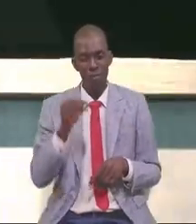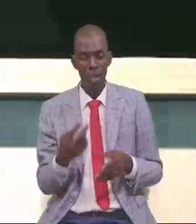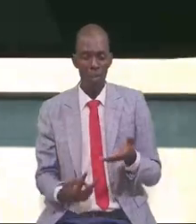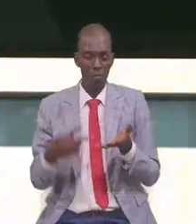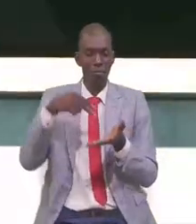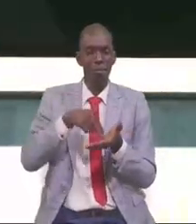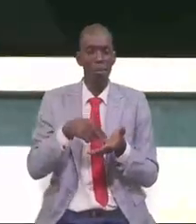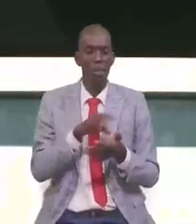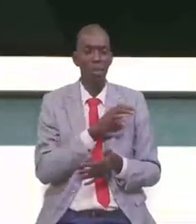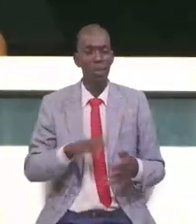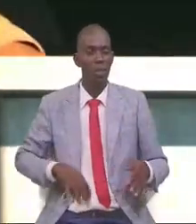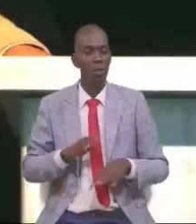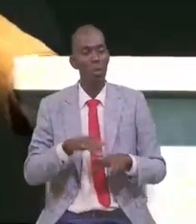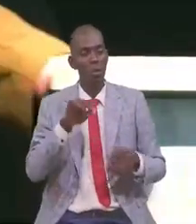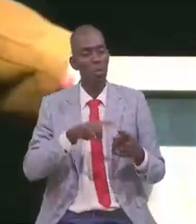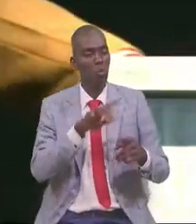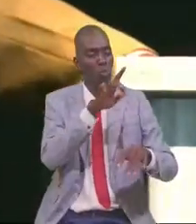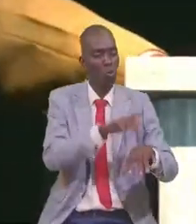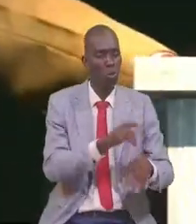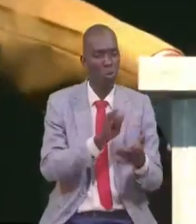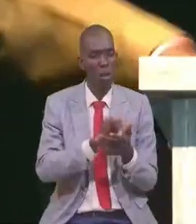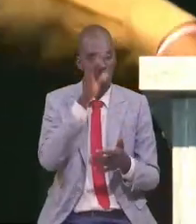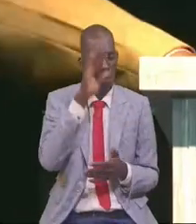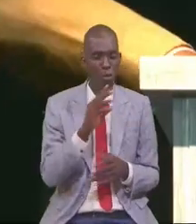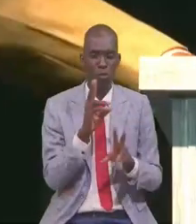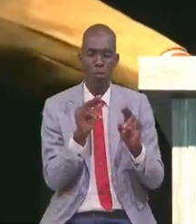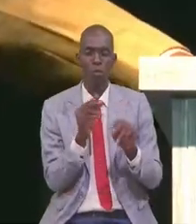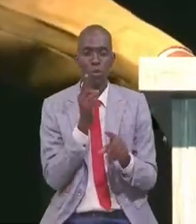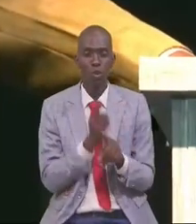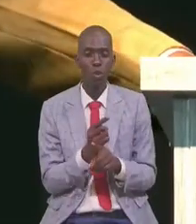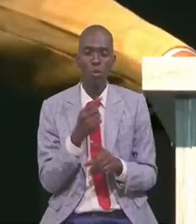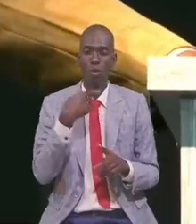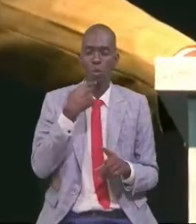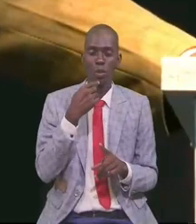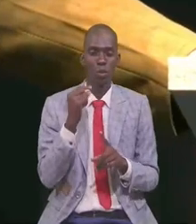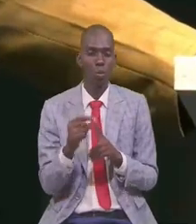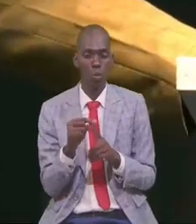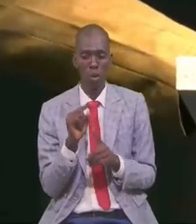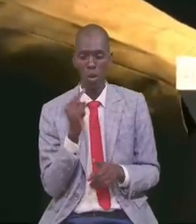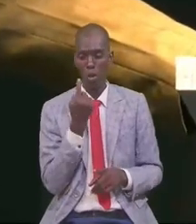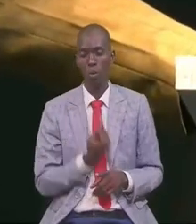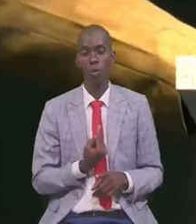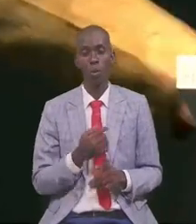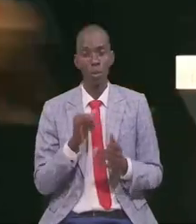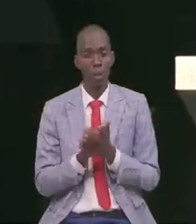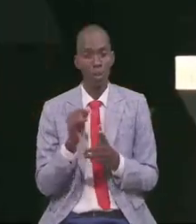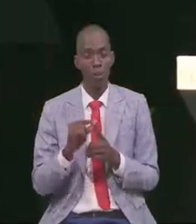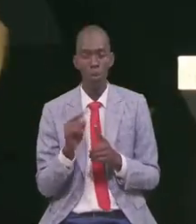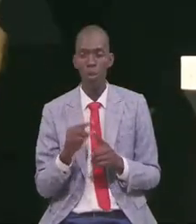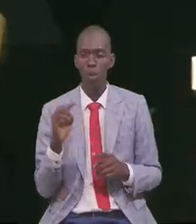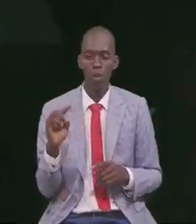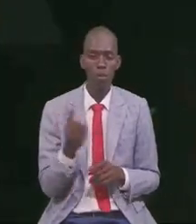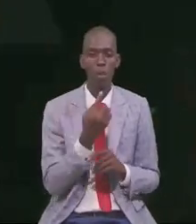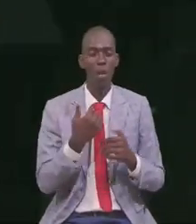Il n'a pas le toucher, sa parole seule a de puissance, sa parole seule a d'autorité,